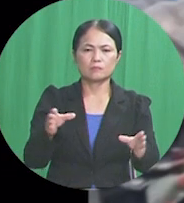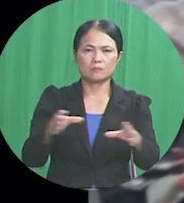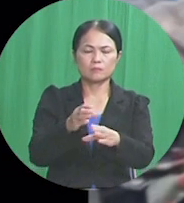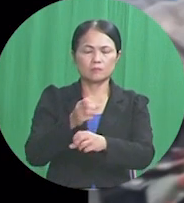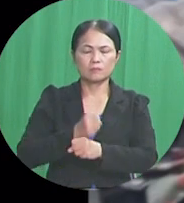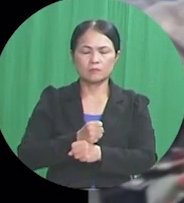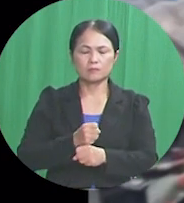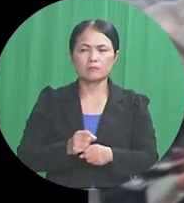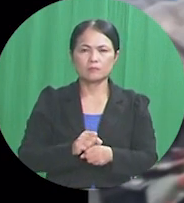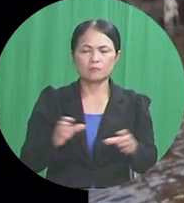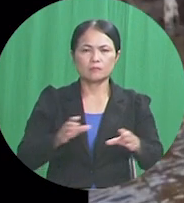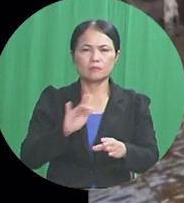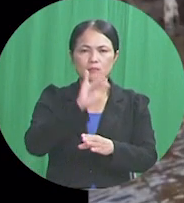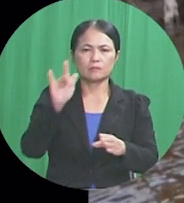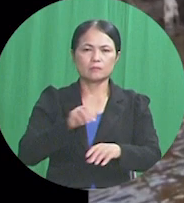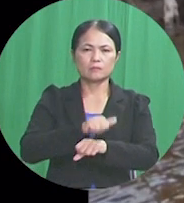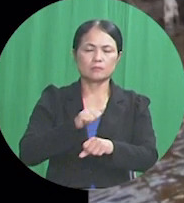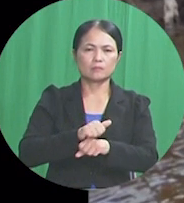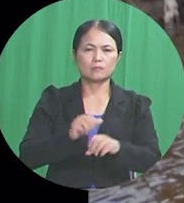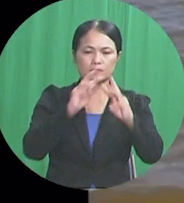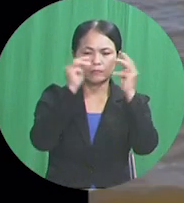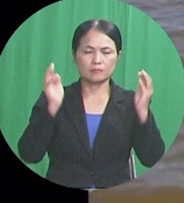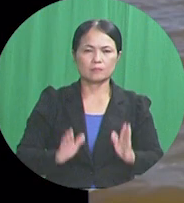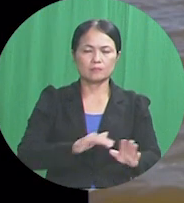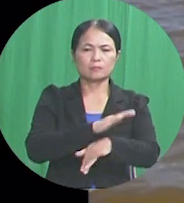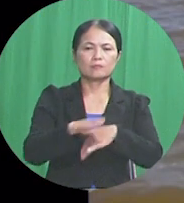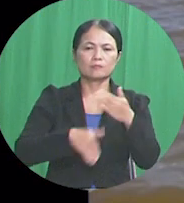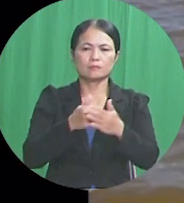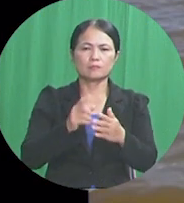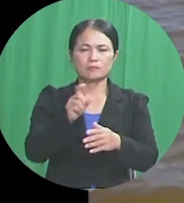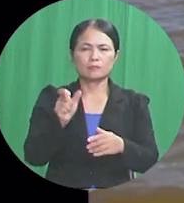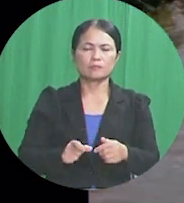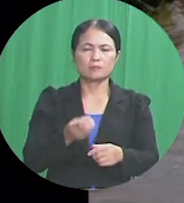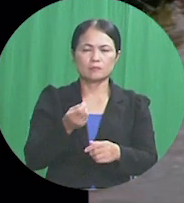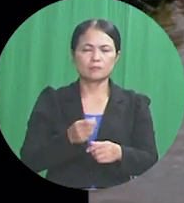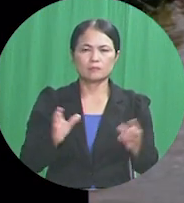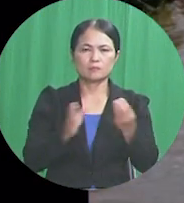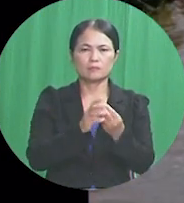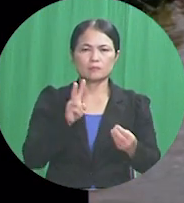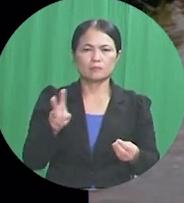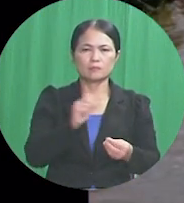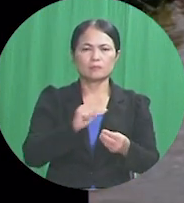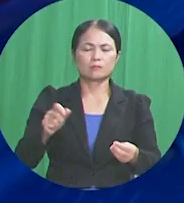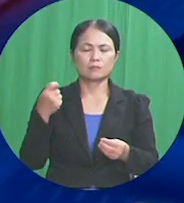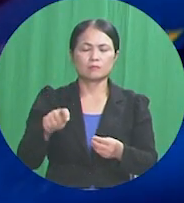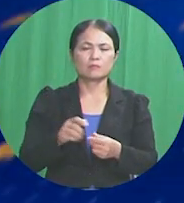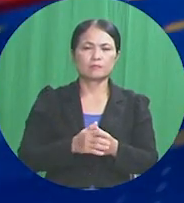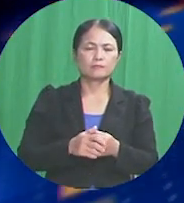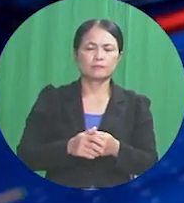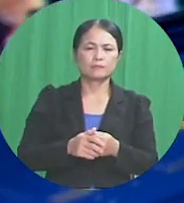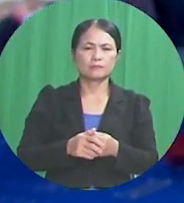ครูยูเทียจ้ากรมบอมรากาเนื้อไซคากามแตงอ๋อขนมมะแนมะแน่ทาบิกาจำนวนปีเมือนเรียล